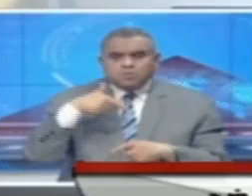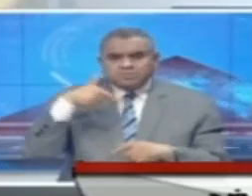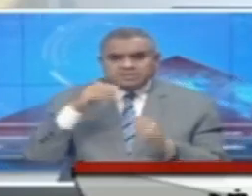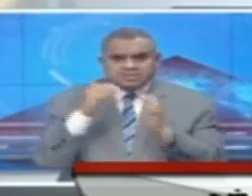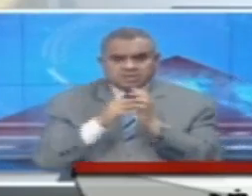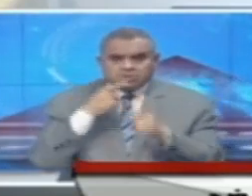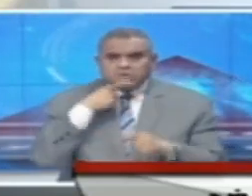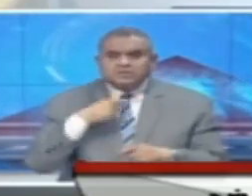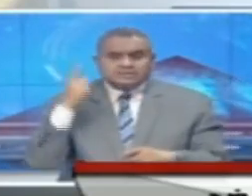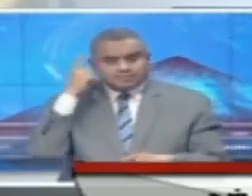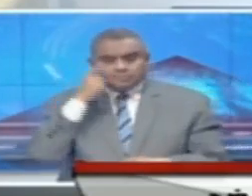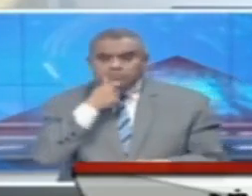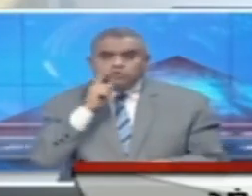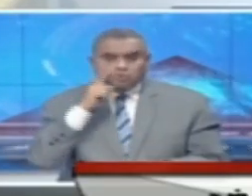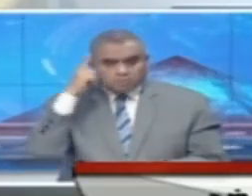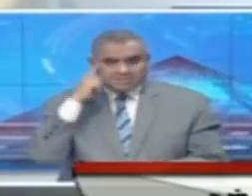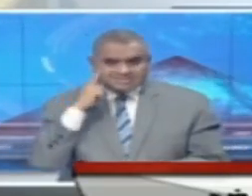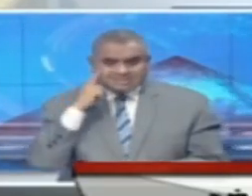يوم السبت ليوم